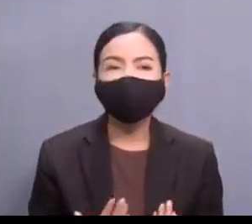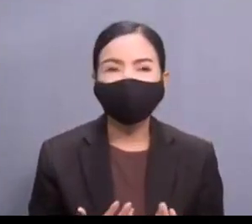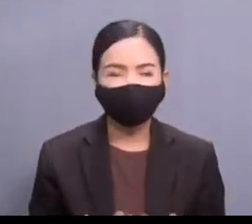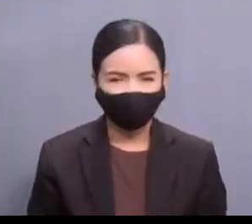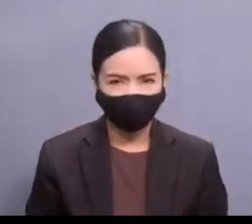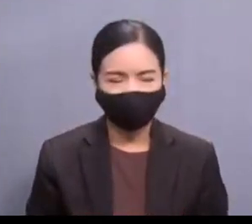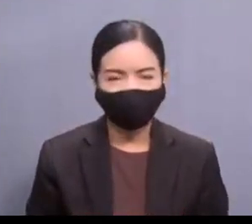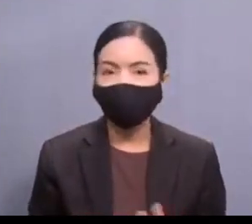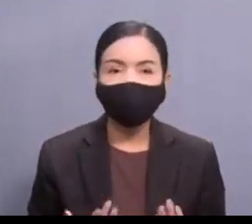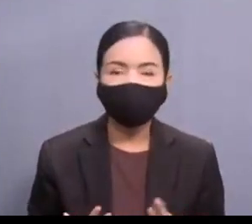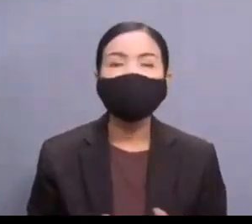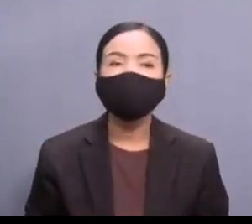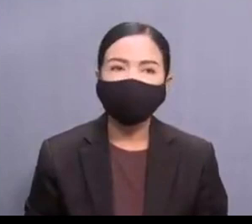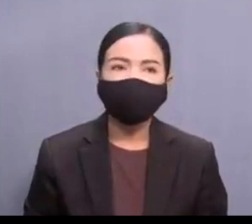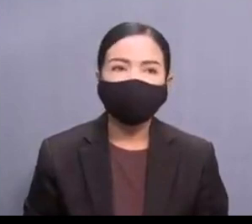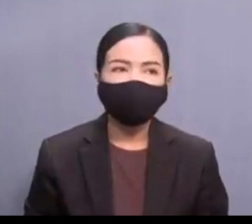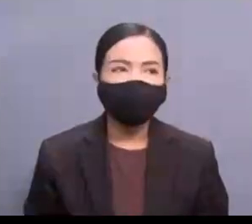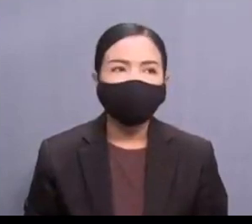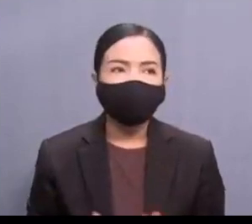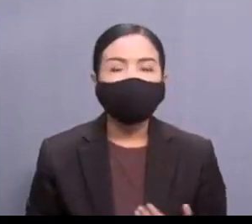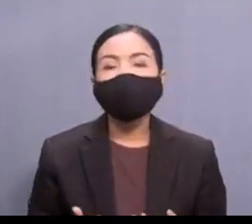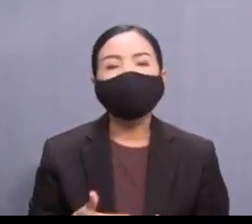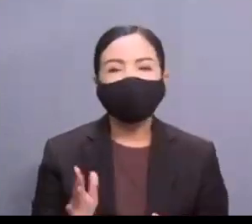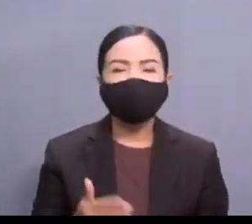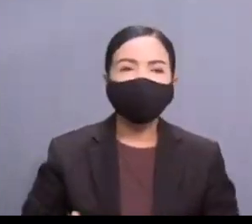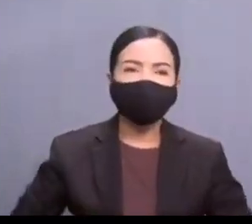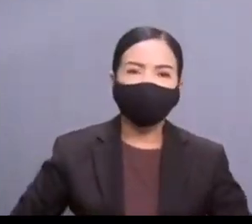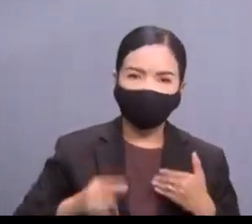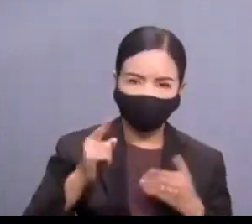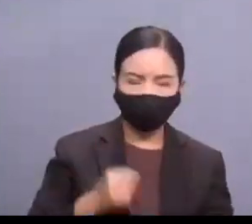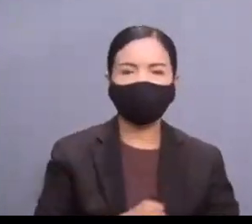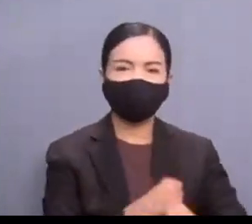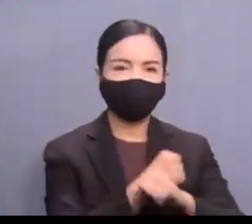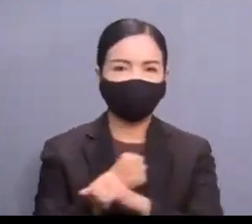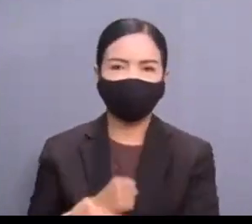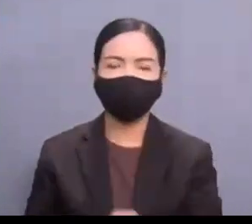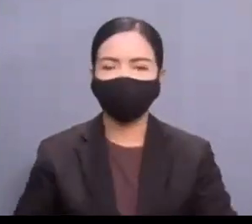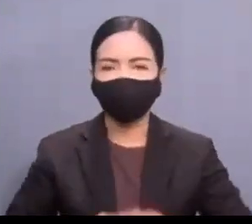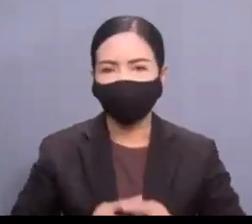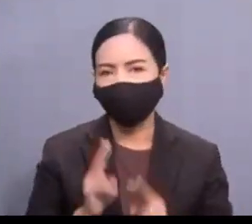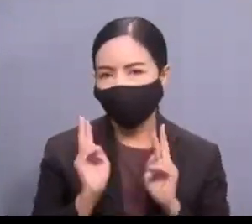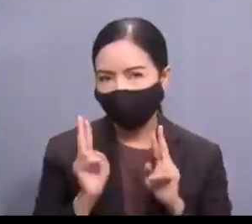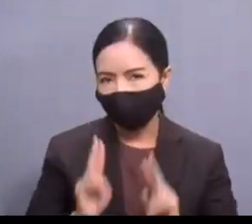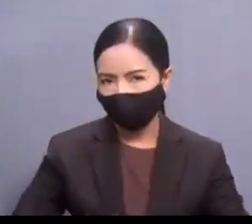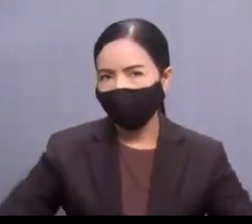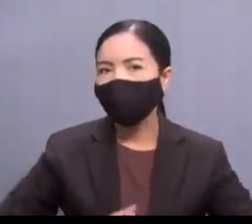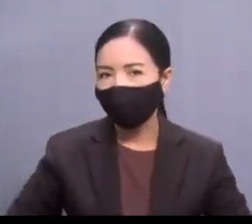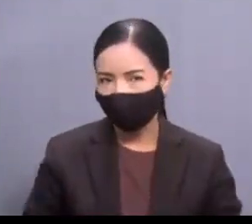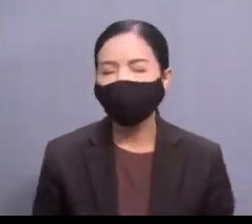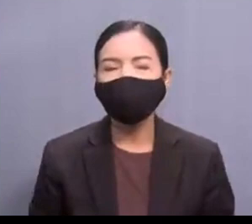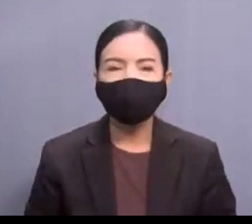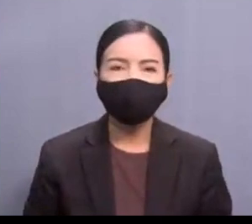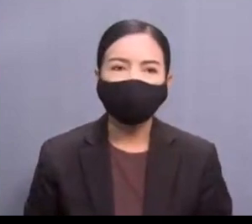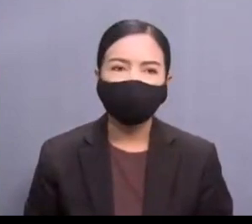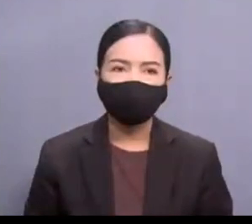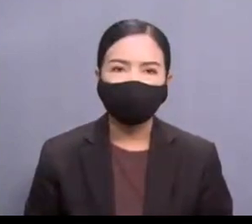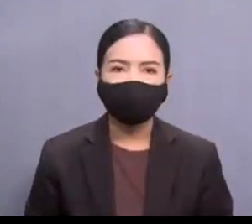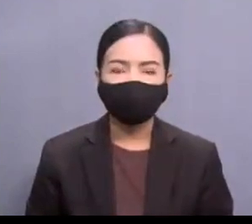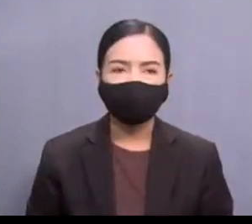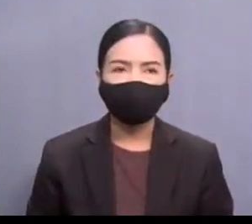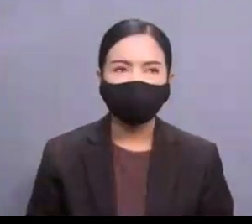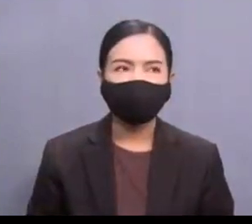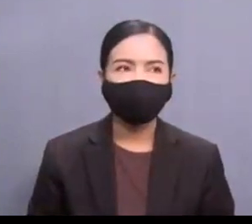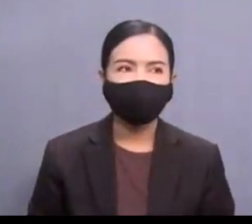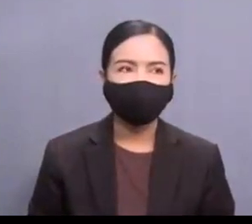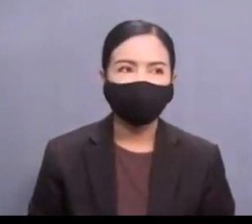ถ้ารอได้ก็หมายความว่าอ่าการใช้ชีวิตก็อาจจะต้องระวังดูแลตัวเองระวังมากขึ้นอะไรต่างๆ